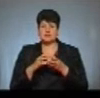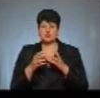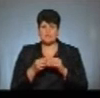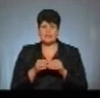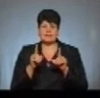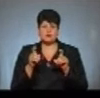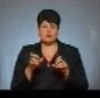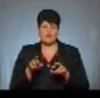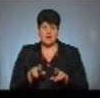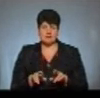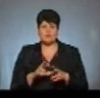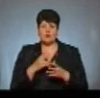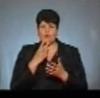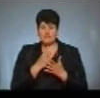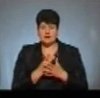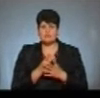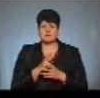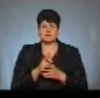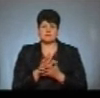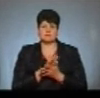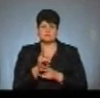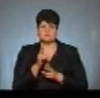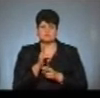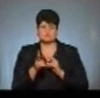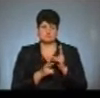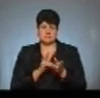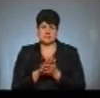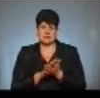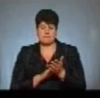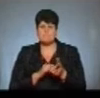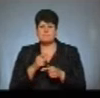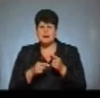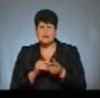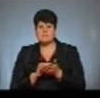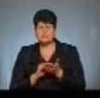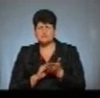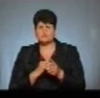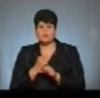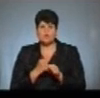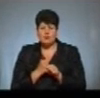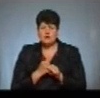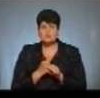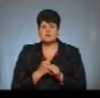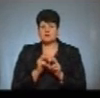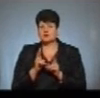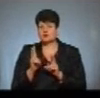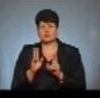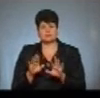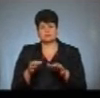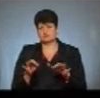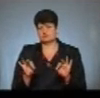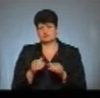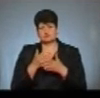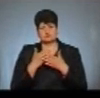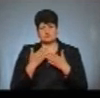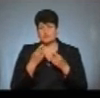тестування у вигляді апеляційної заяви. Переписувати роботи або перездавати роботи нікому не буде